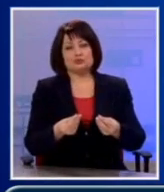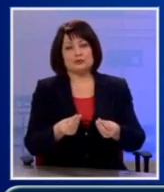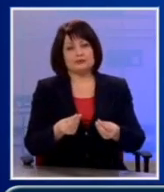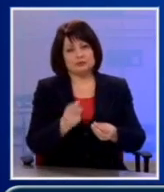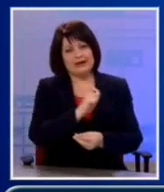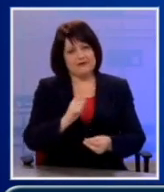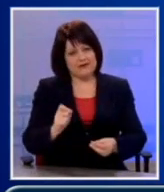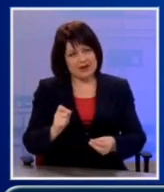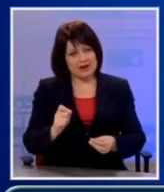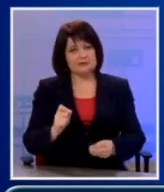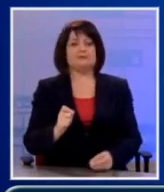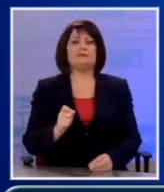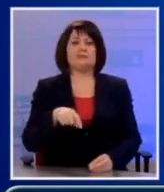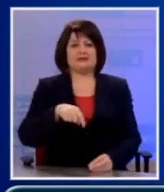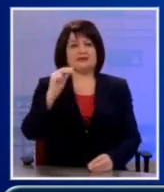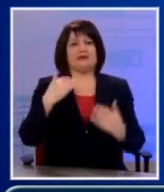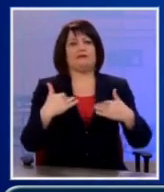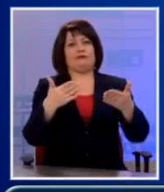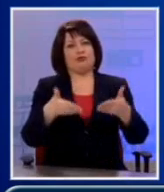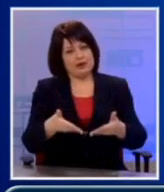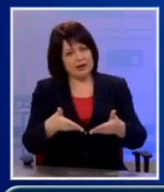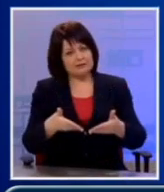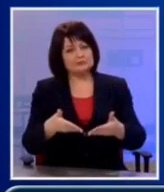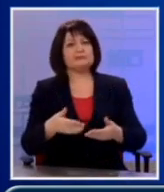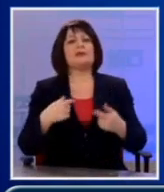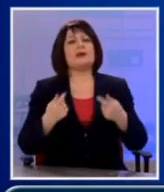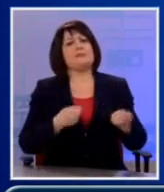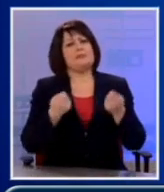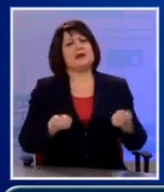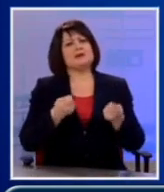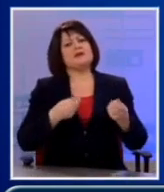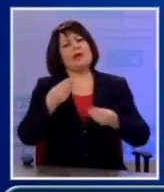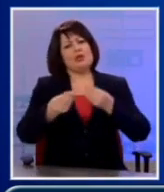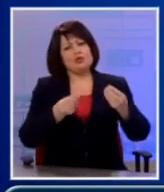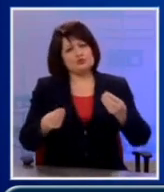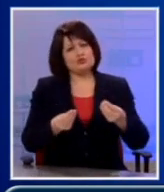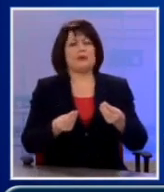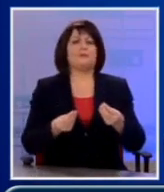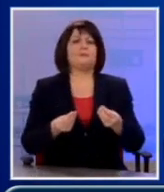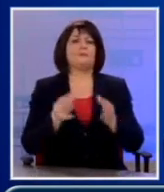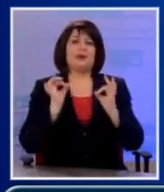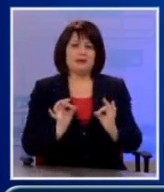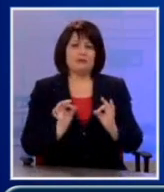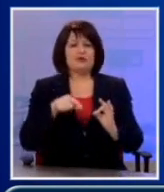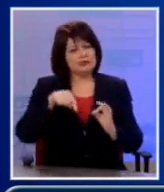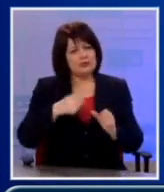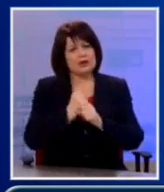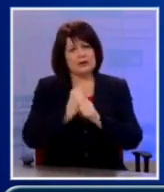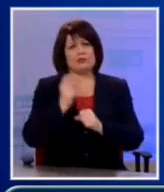χώρους αυτούς στο Κοινοβούλιο, προκειμένου να αξιοποιηθούν ακριβώς για το